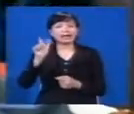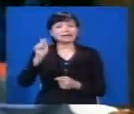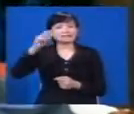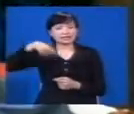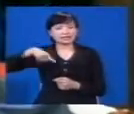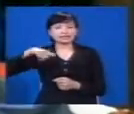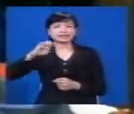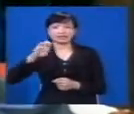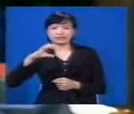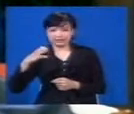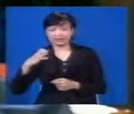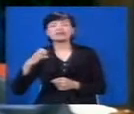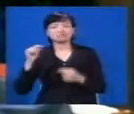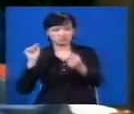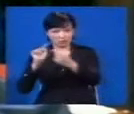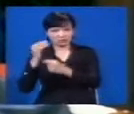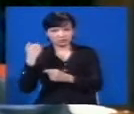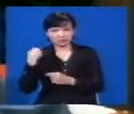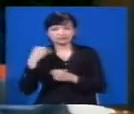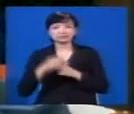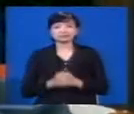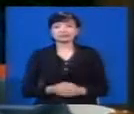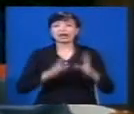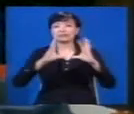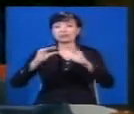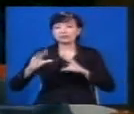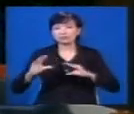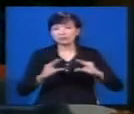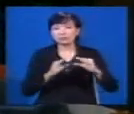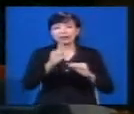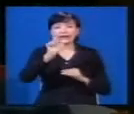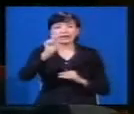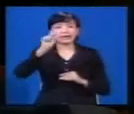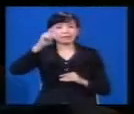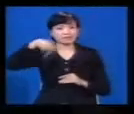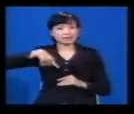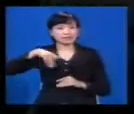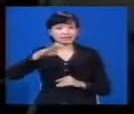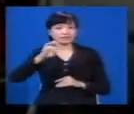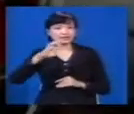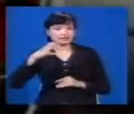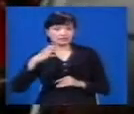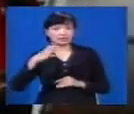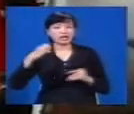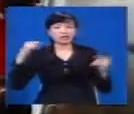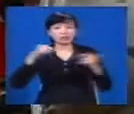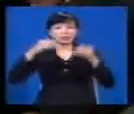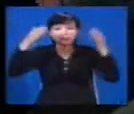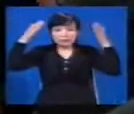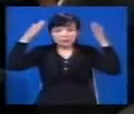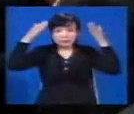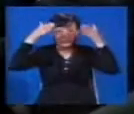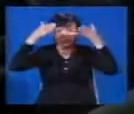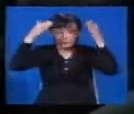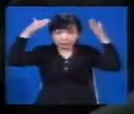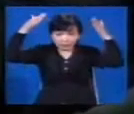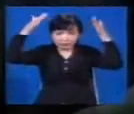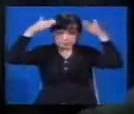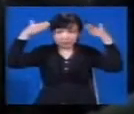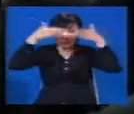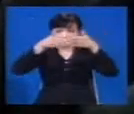ตหลังจากเสร็จสิ้นการประชุมเอเปกที่บาหลีนายกรัฐมนตรีเดินทางไปยังกรุงบันดาเสรีเบก